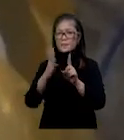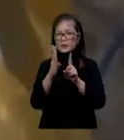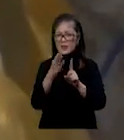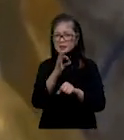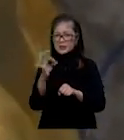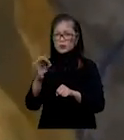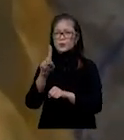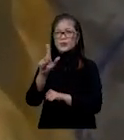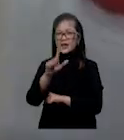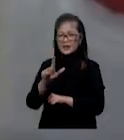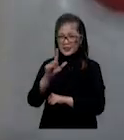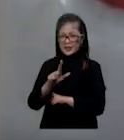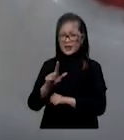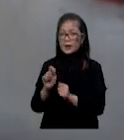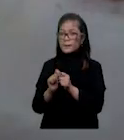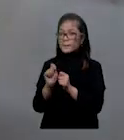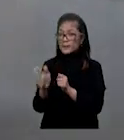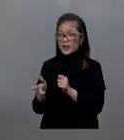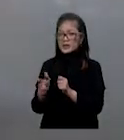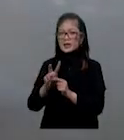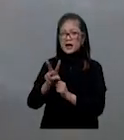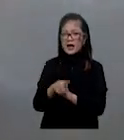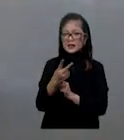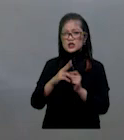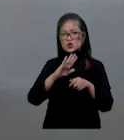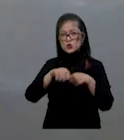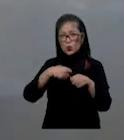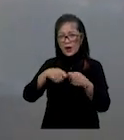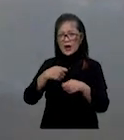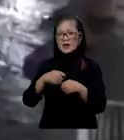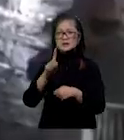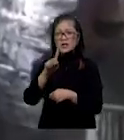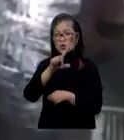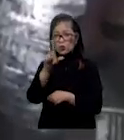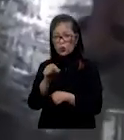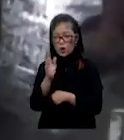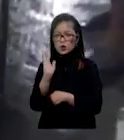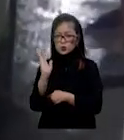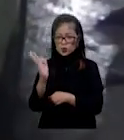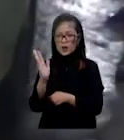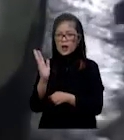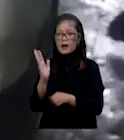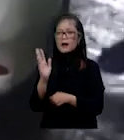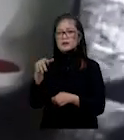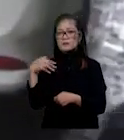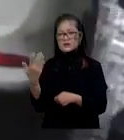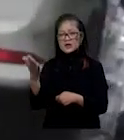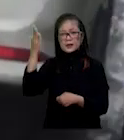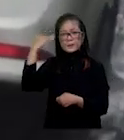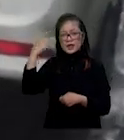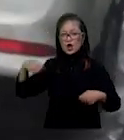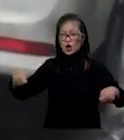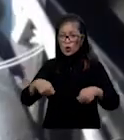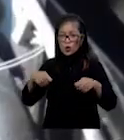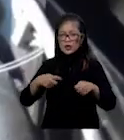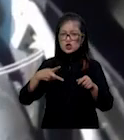Para pembeli beralih menggunakan minyak goreng curah karena sudah sebulan minyak goreng bersubsidi langka. Terlambatnya pasokan minyak goreng bersubsidi